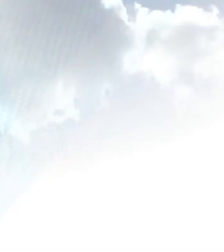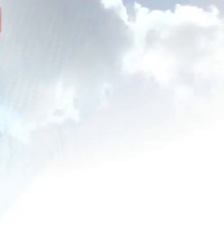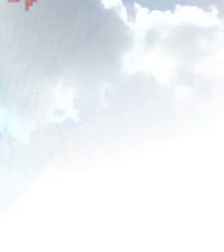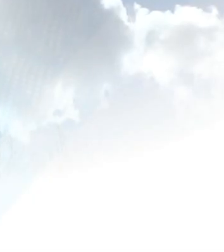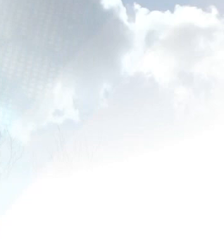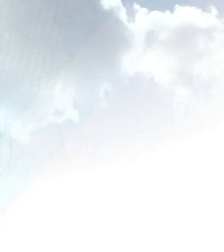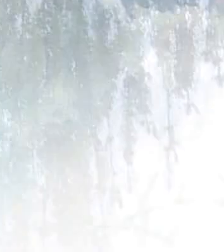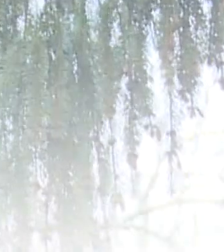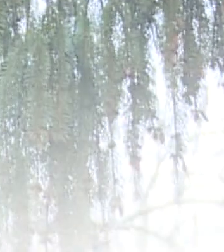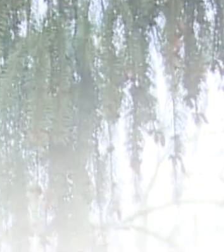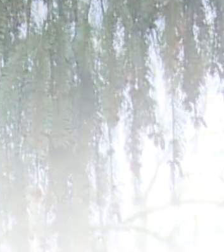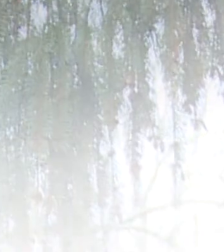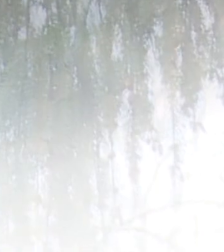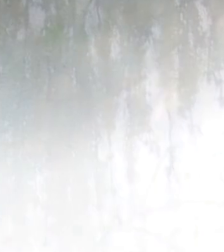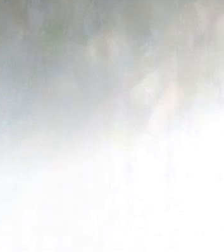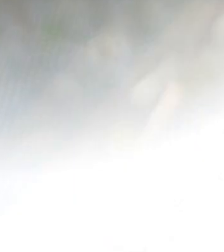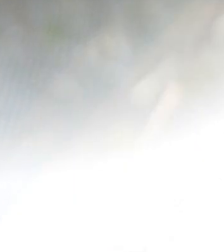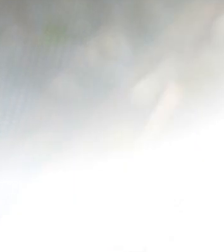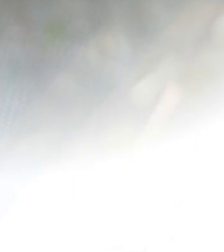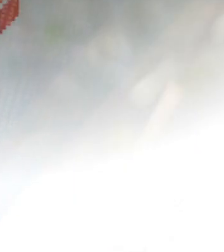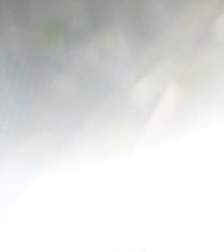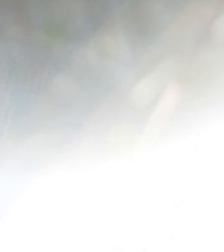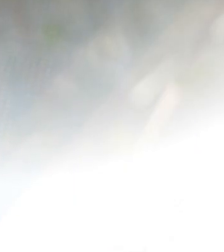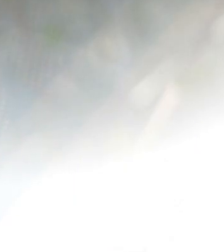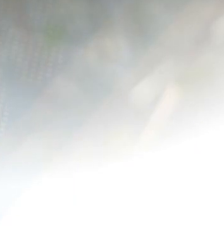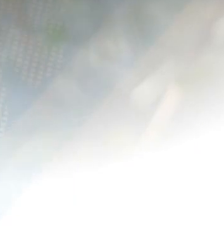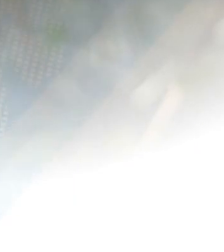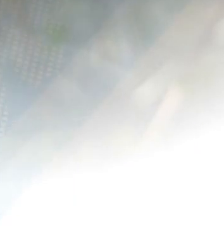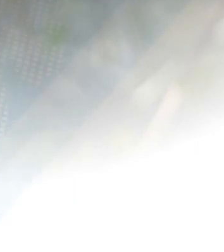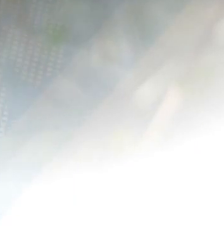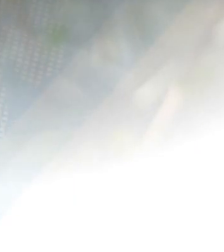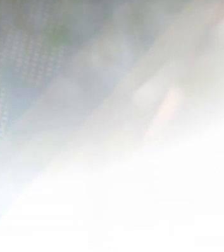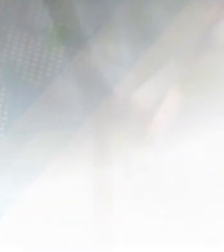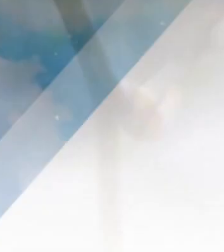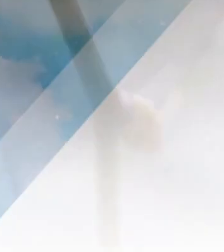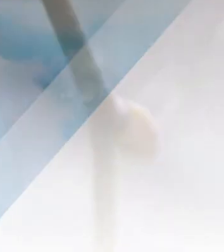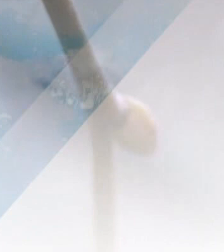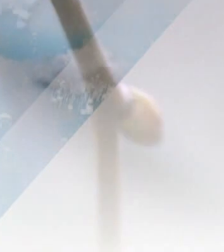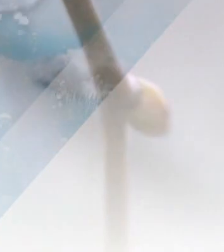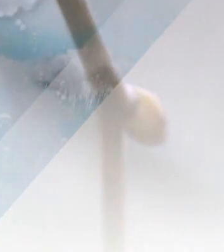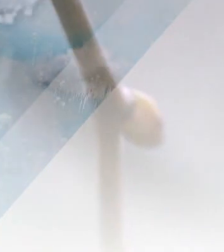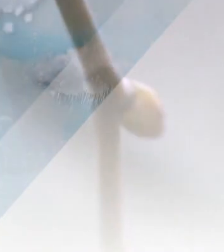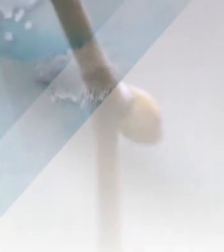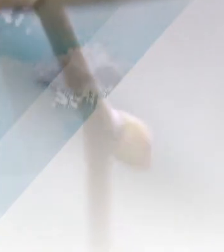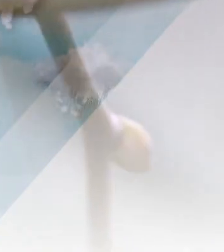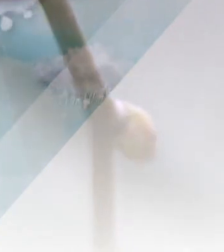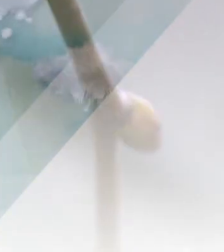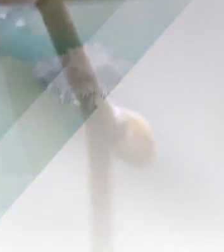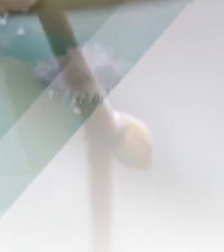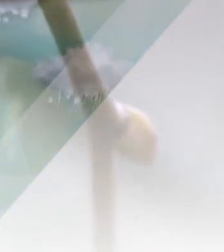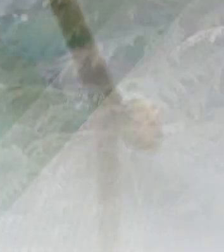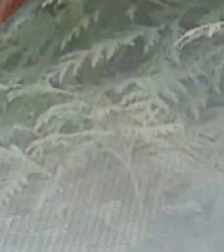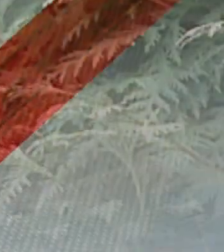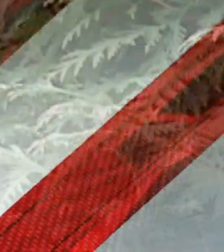У чацвер 22 чэрвеня па народным календары Кірыла. У народзе казалі, што на Кірылу зямля да сонца